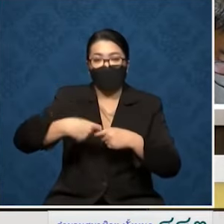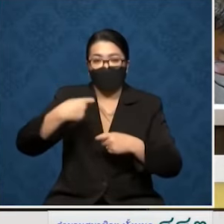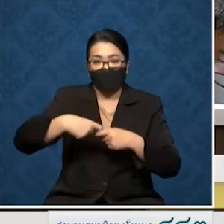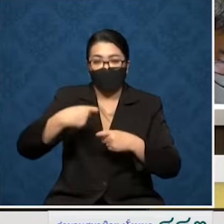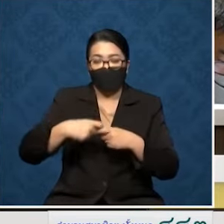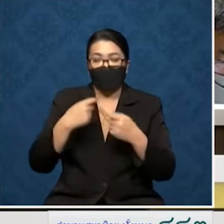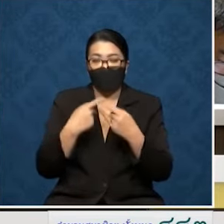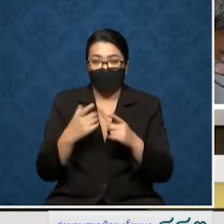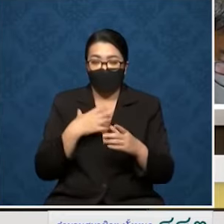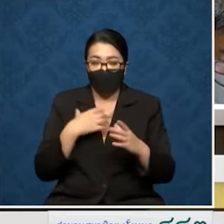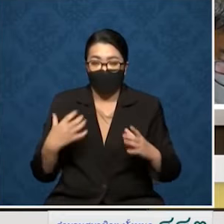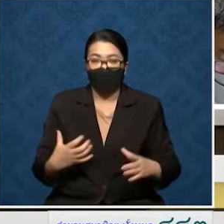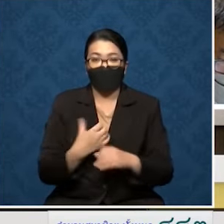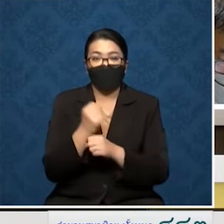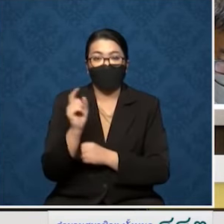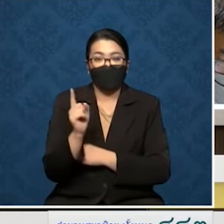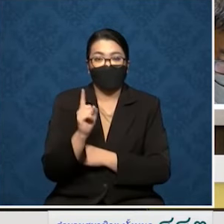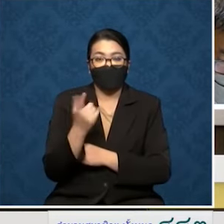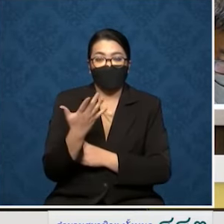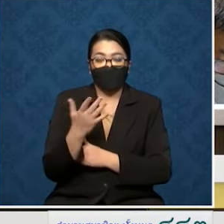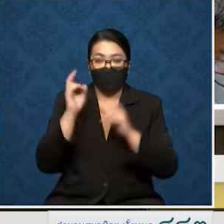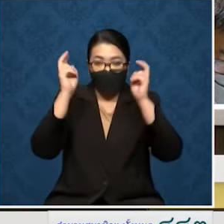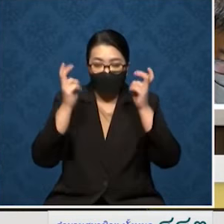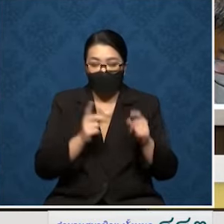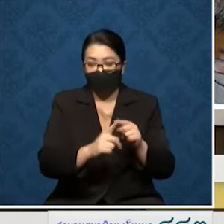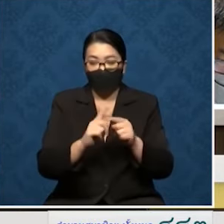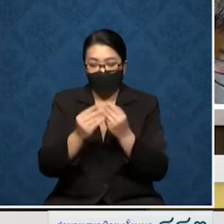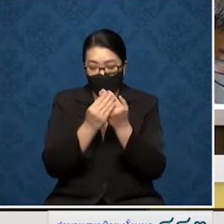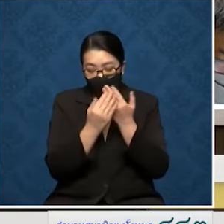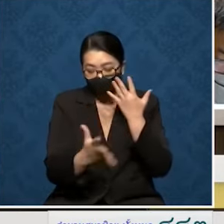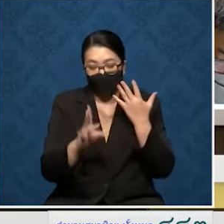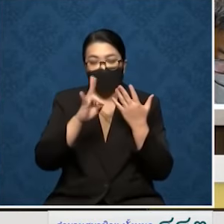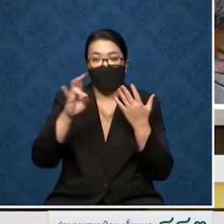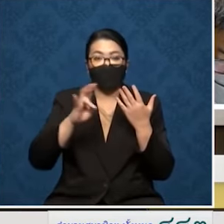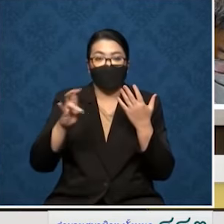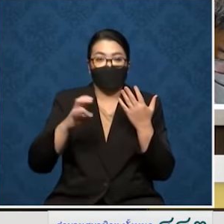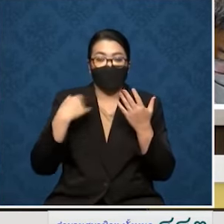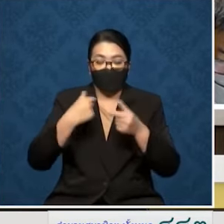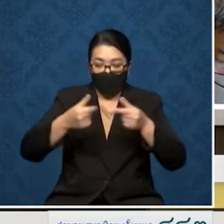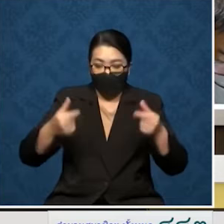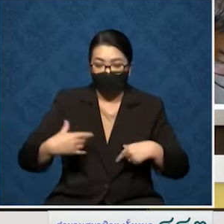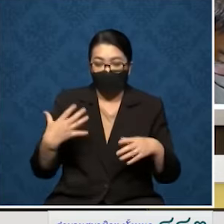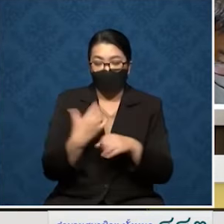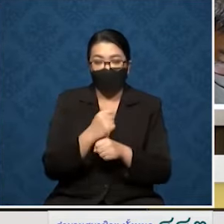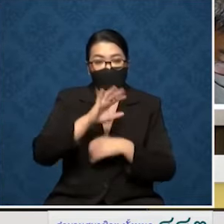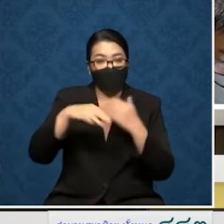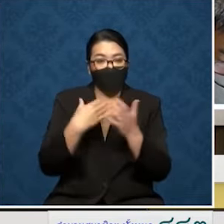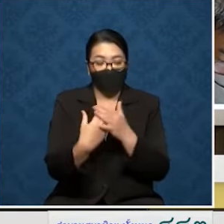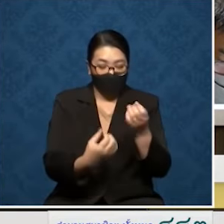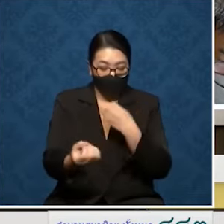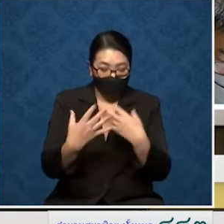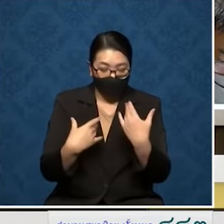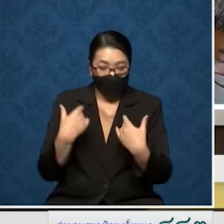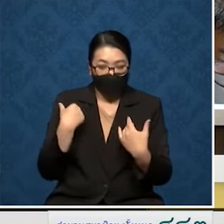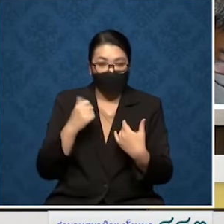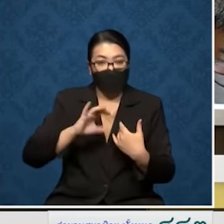ก็อยากสรุปนิดนึงครับในว่าในประเด็นทั้งหมด700หน้าเนี่ยที่มีรายงานให้สภาเราทราบเนี่ยครับมีคำว่าดี